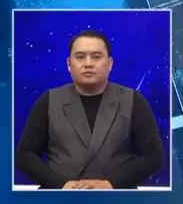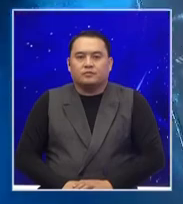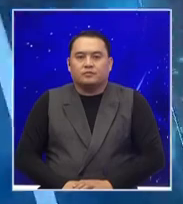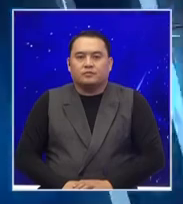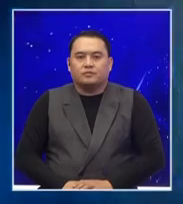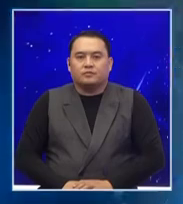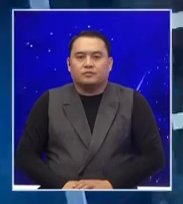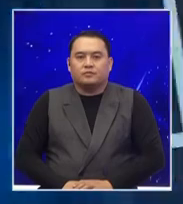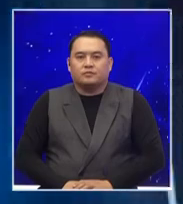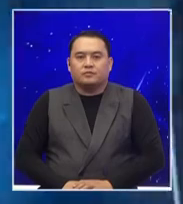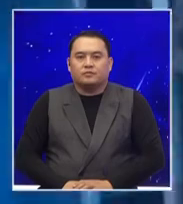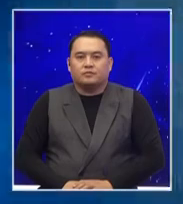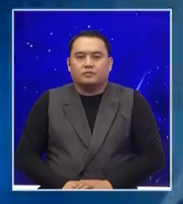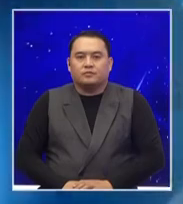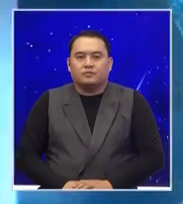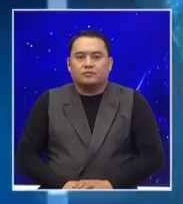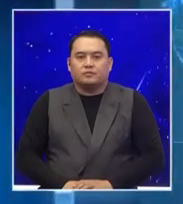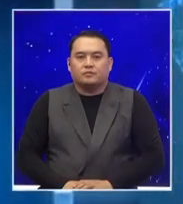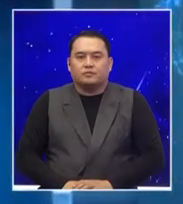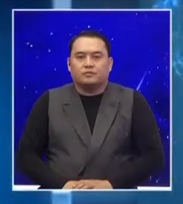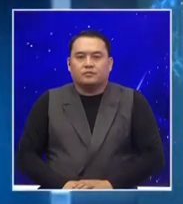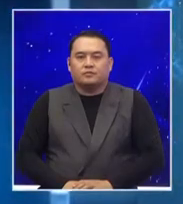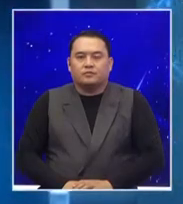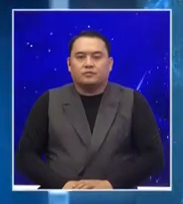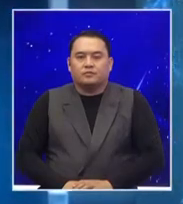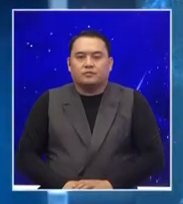Гульмира Тимиргалиева, Ержан Дуйсен, телеканал ЖТСУ, Талдыкурган.